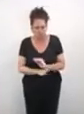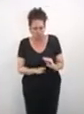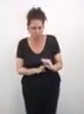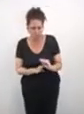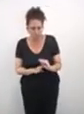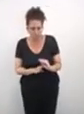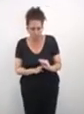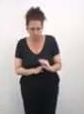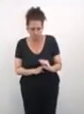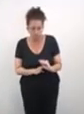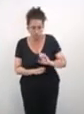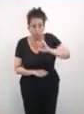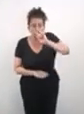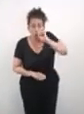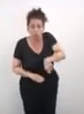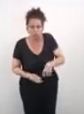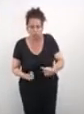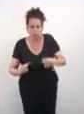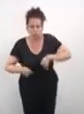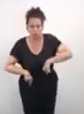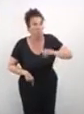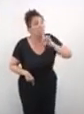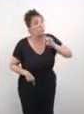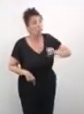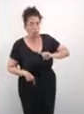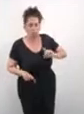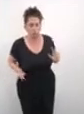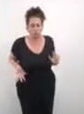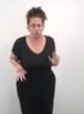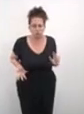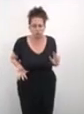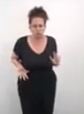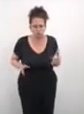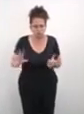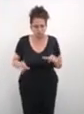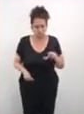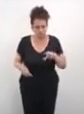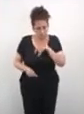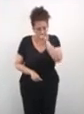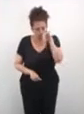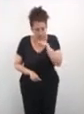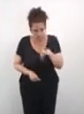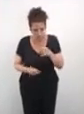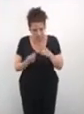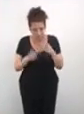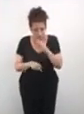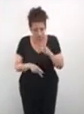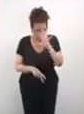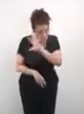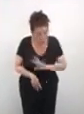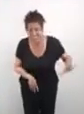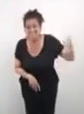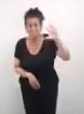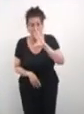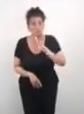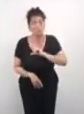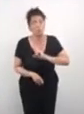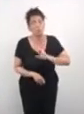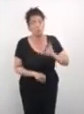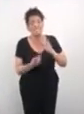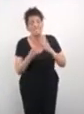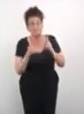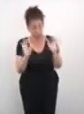prérogative régalienne et de l'État. Rappelez-vous ce chiffre, 68% des villes de France n'ont pas de police